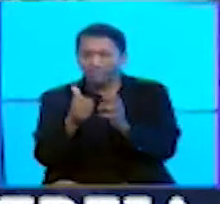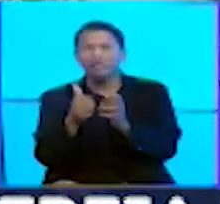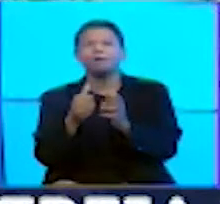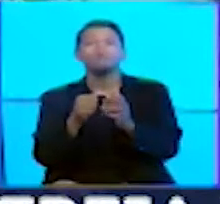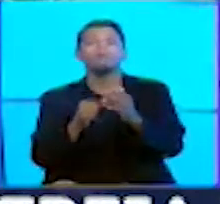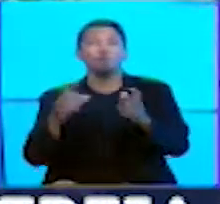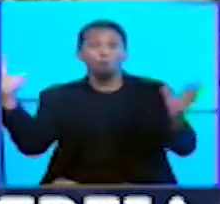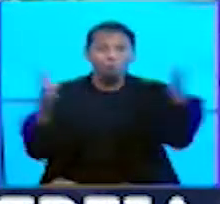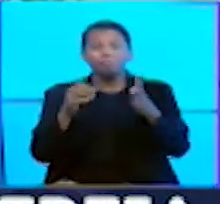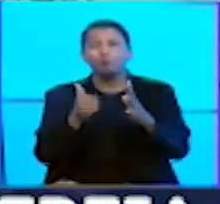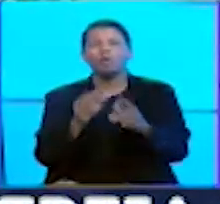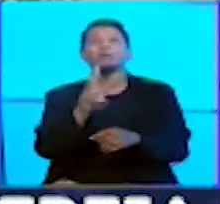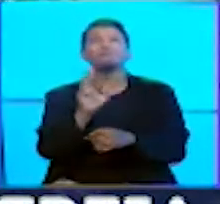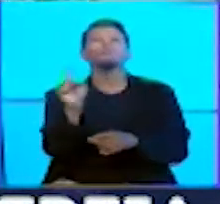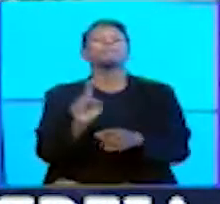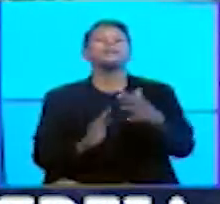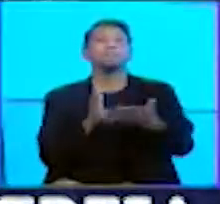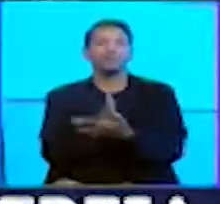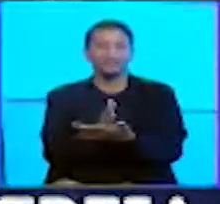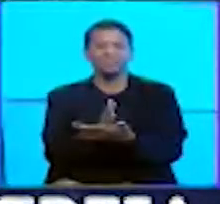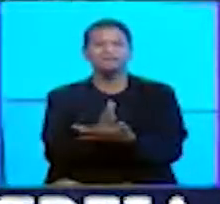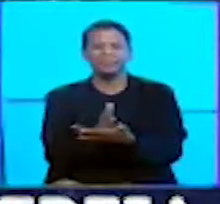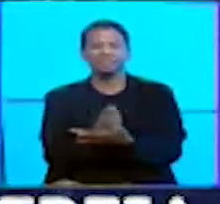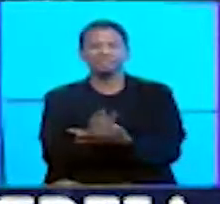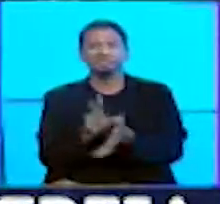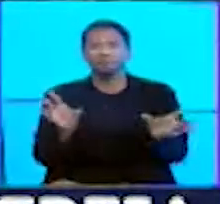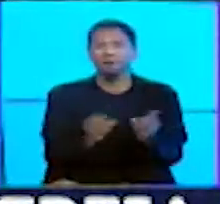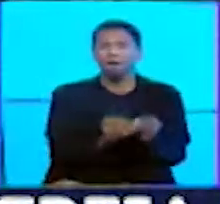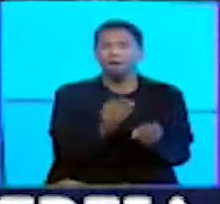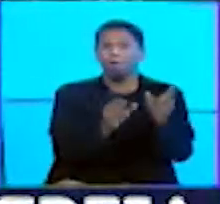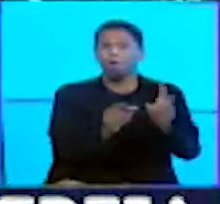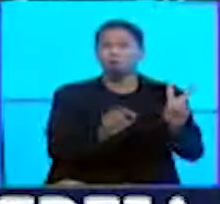30% dari total kapasitas, di mana di dalam gereja hanya 200